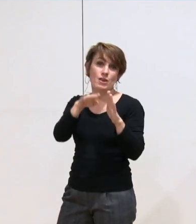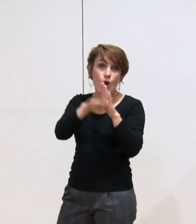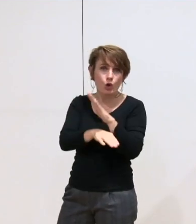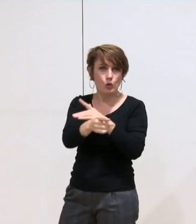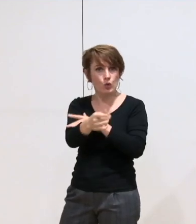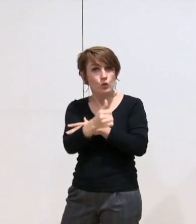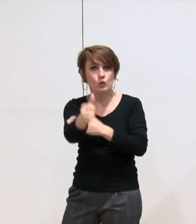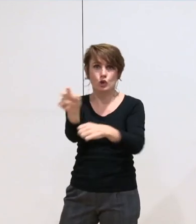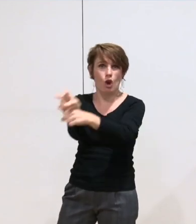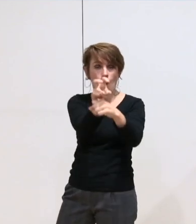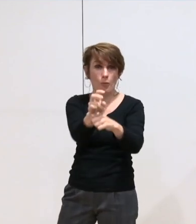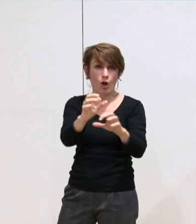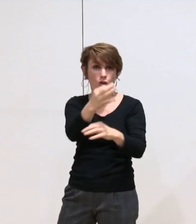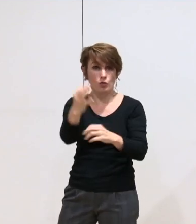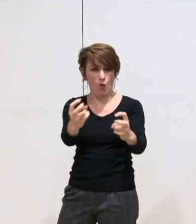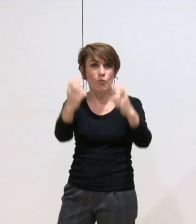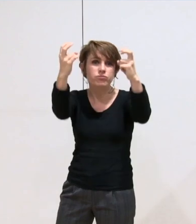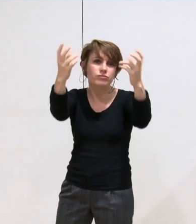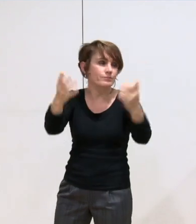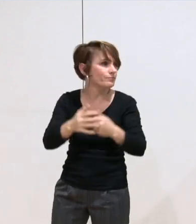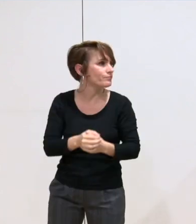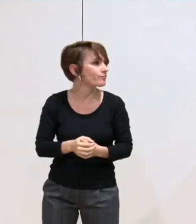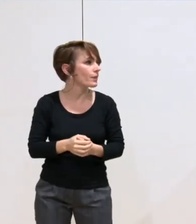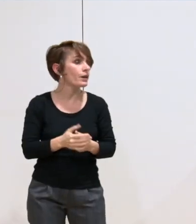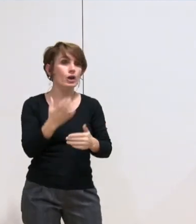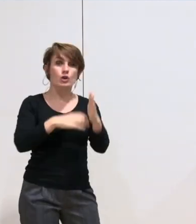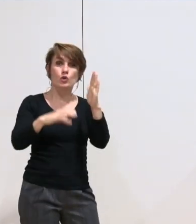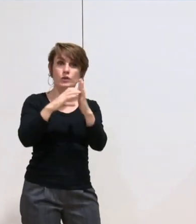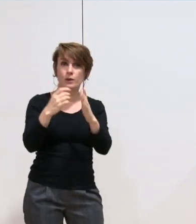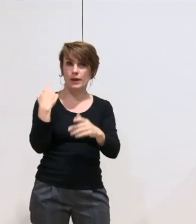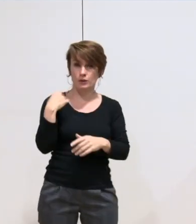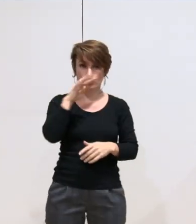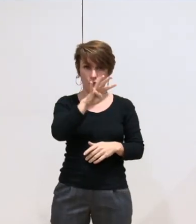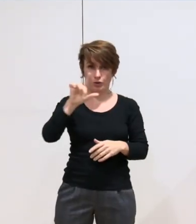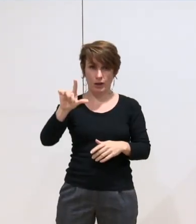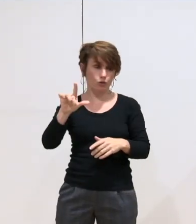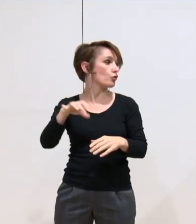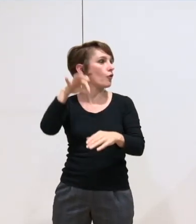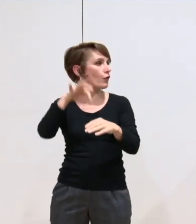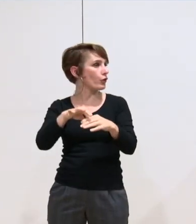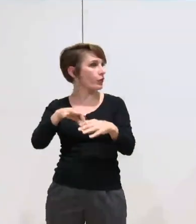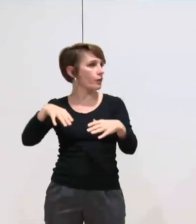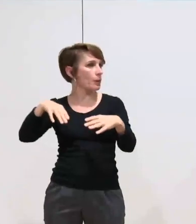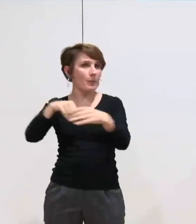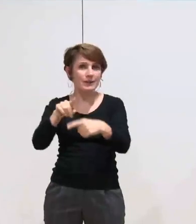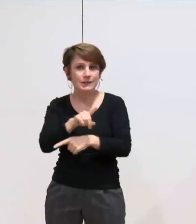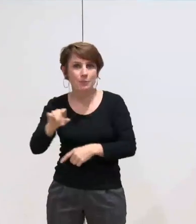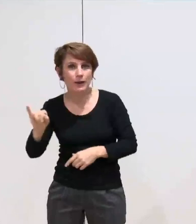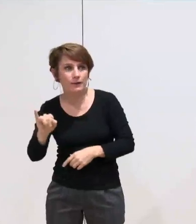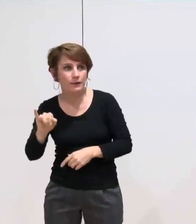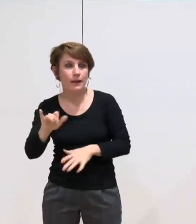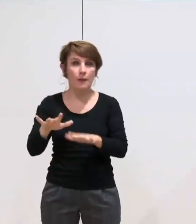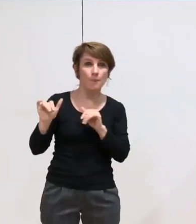l'air libre. Je mets cette délibération numéro 42 aux voix. Qui ne prend pas part au vote ?